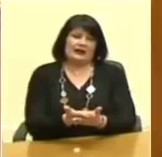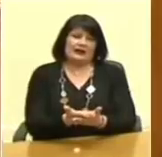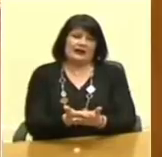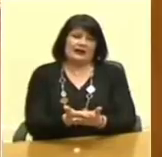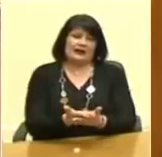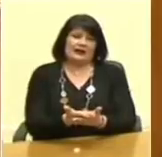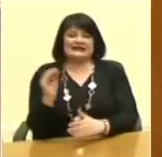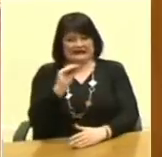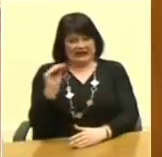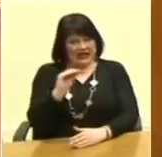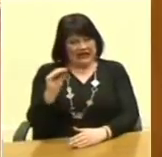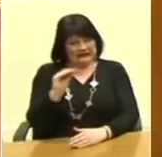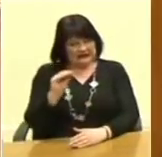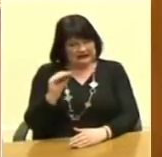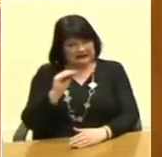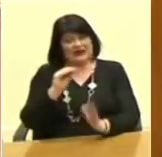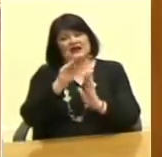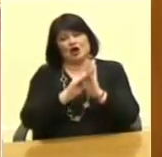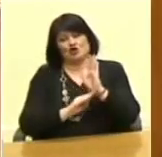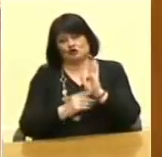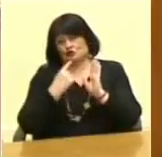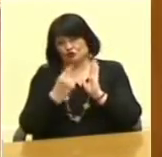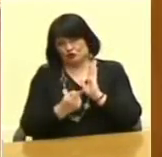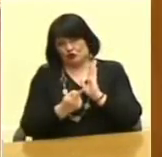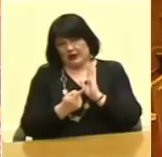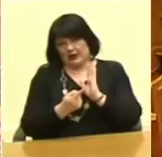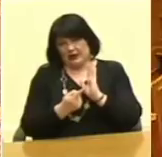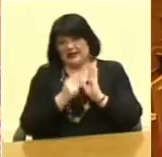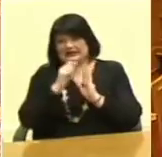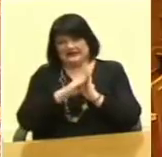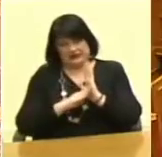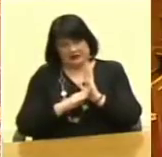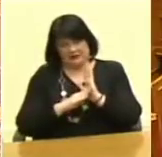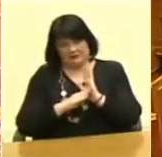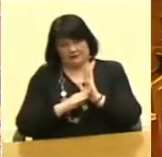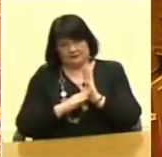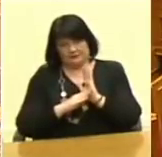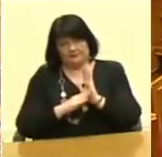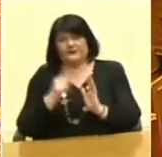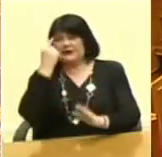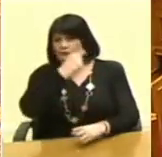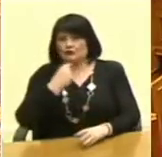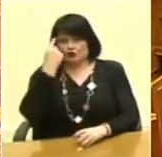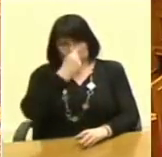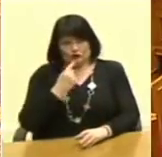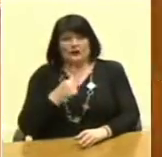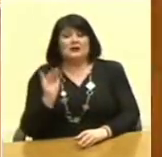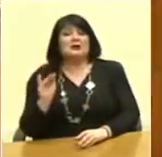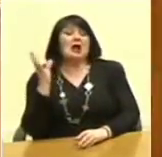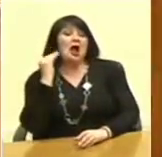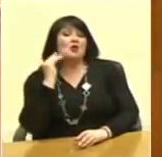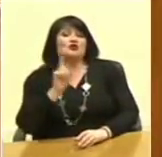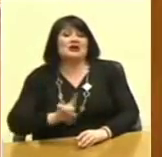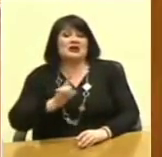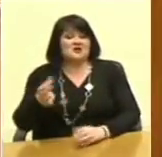ερχόμενη Τετάρτη, σύμφωνα με τον κανονισμό της Βουλής και με το Σύνταγμα. Προσωπικά, κύριε Μητσοτάκη, ακούγοντάς σας και